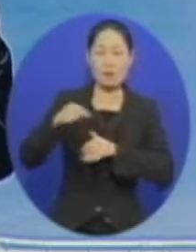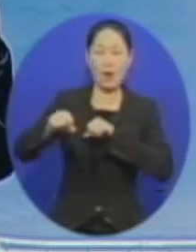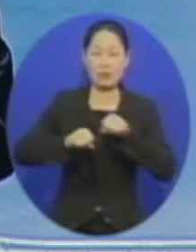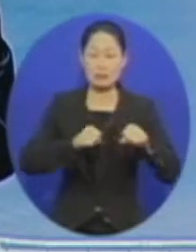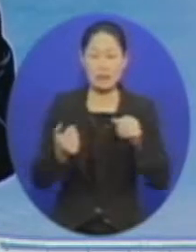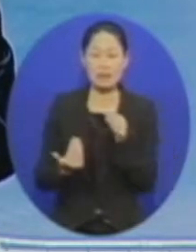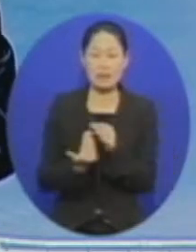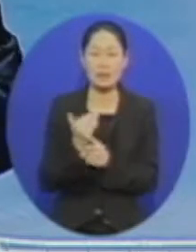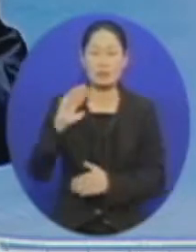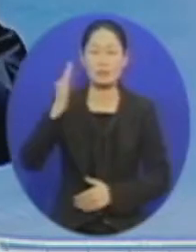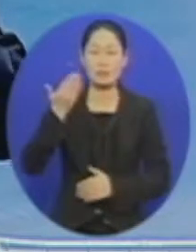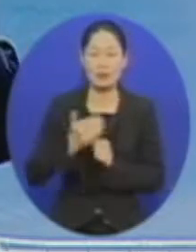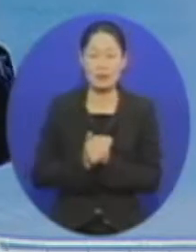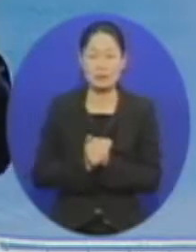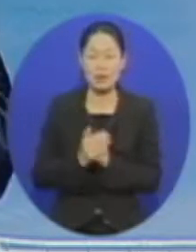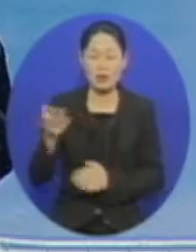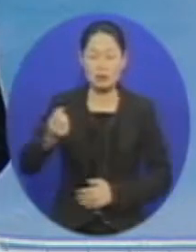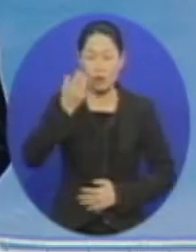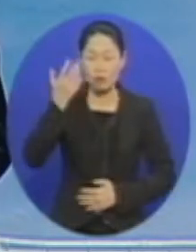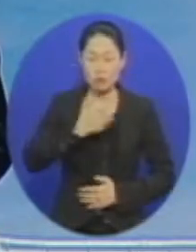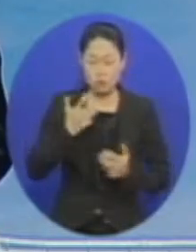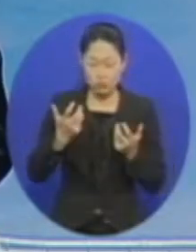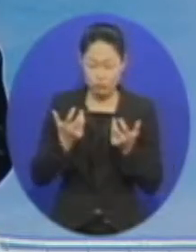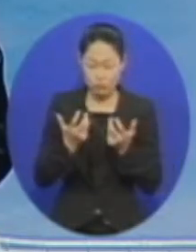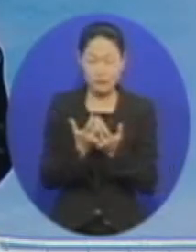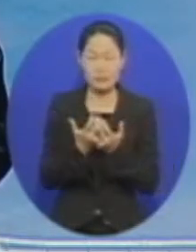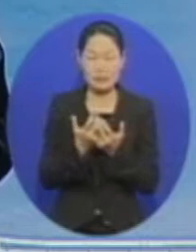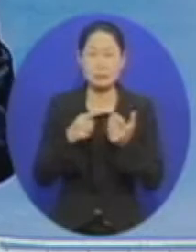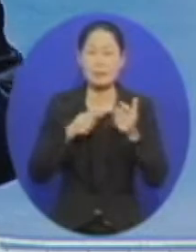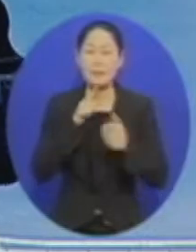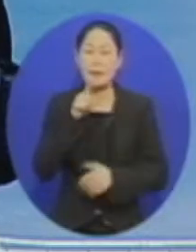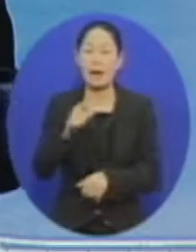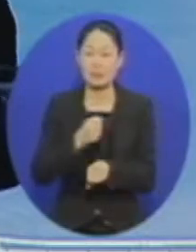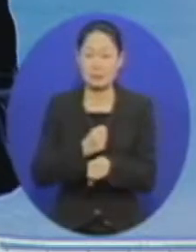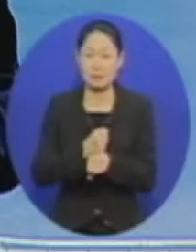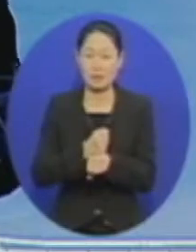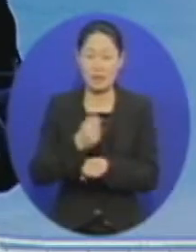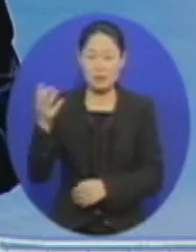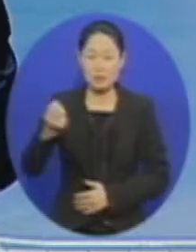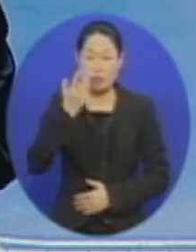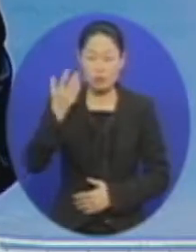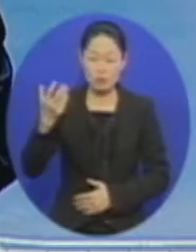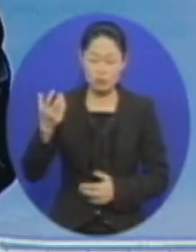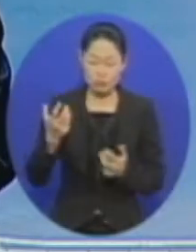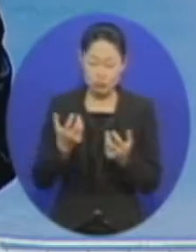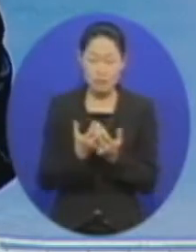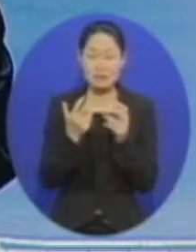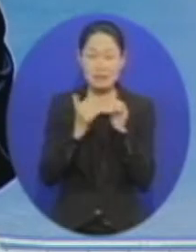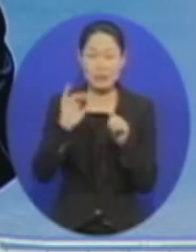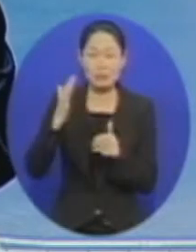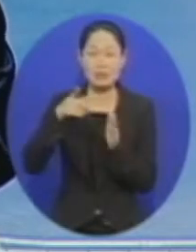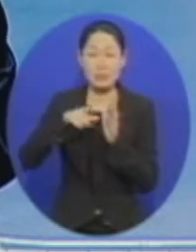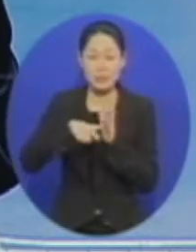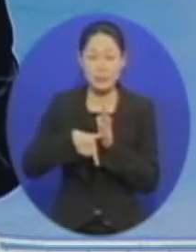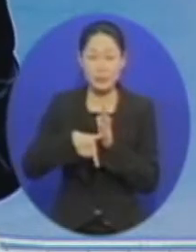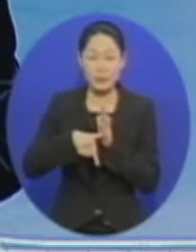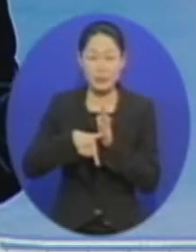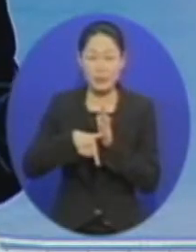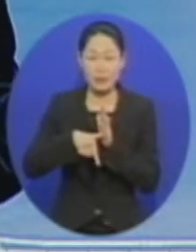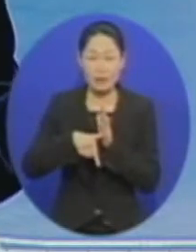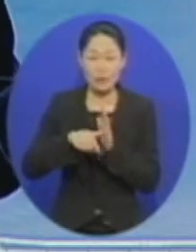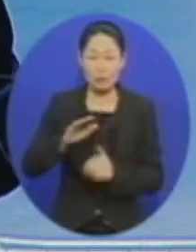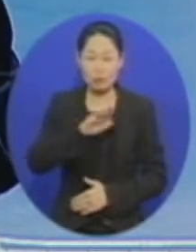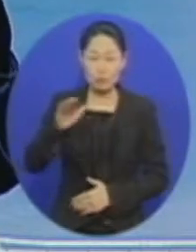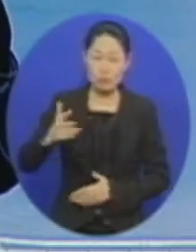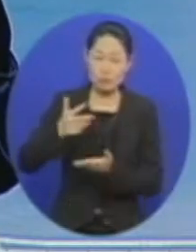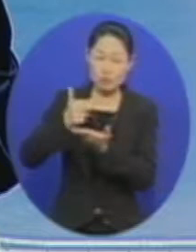일어납니다 그래서 성령의 충만함이 라고 하죠 이렇게 성령의 충만한 자 가 되어야 우리 주님이 다시